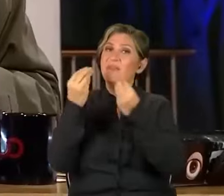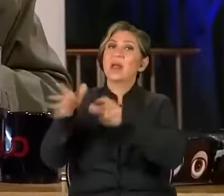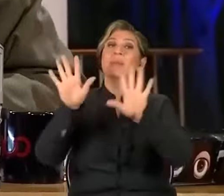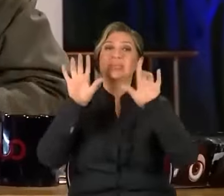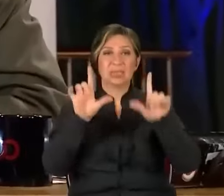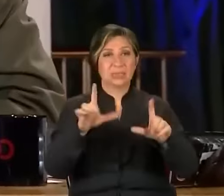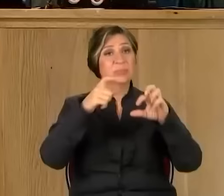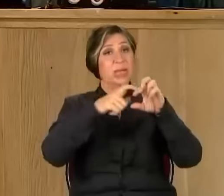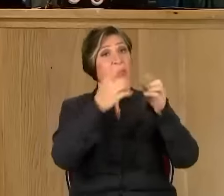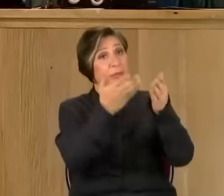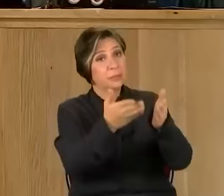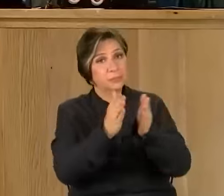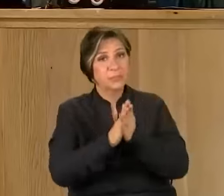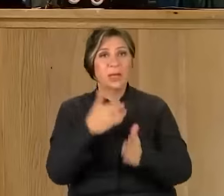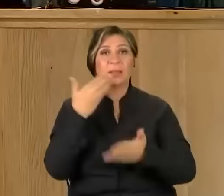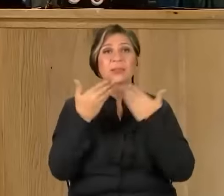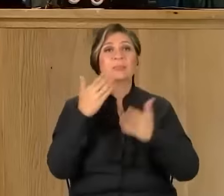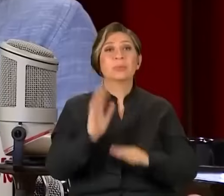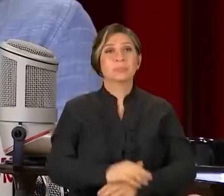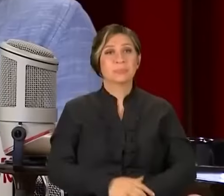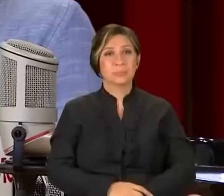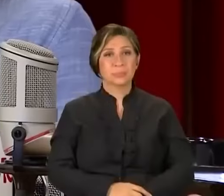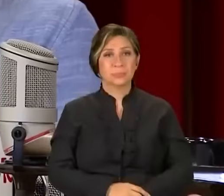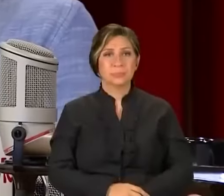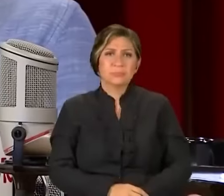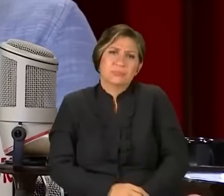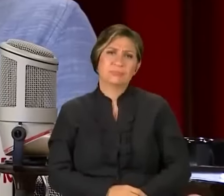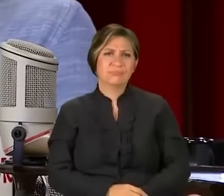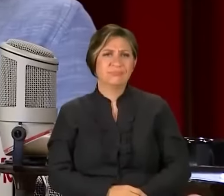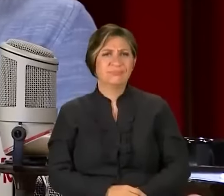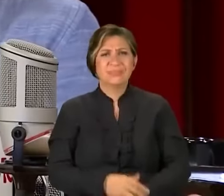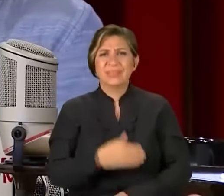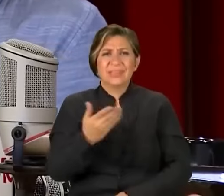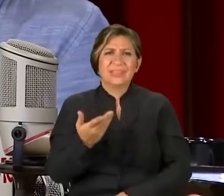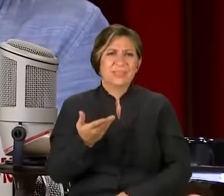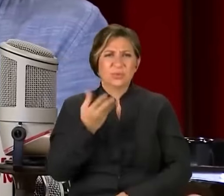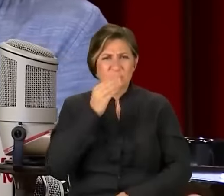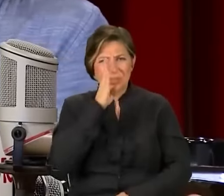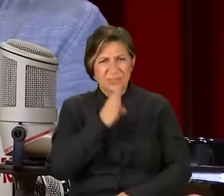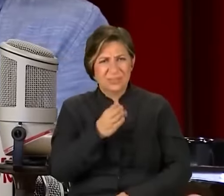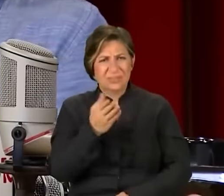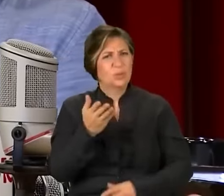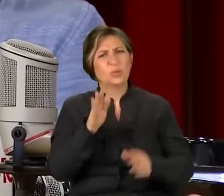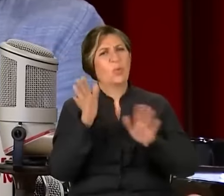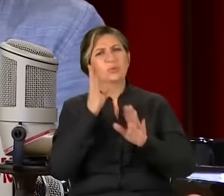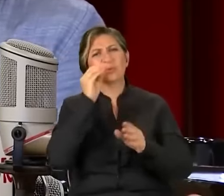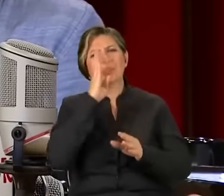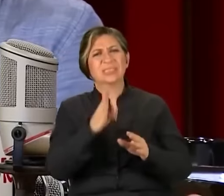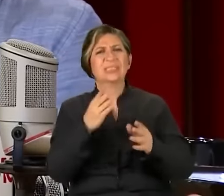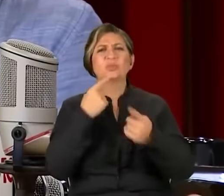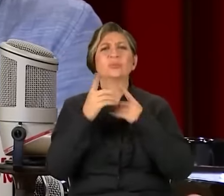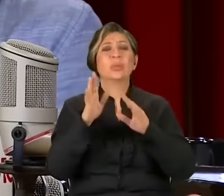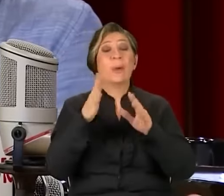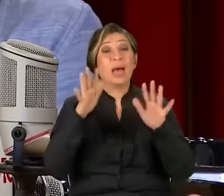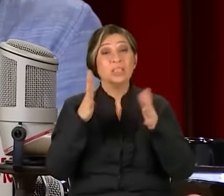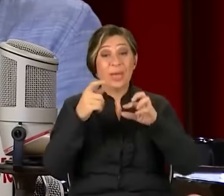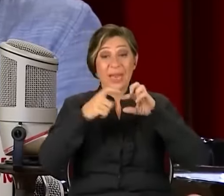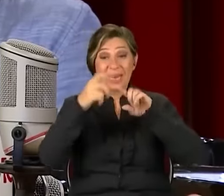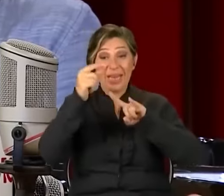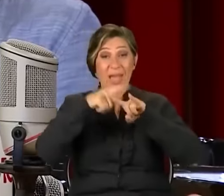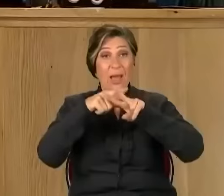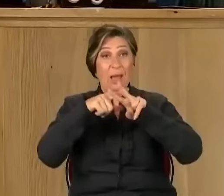lazım. Rihanna buyursunlar. Anlatmayayım. Niye? Yok. Niye? Çok mu ciddi bir şeyler? Yok, çok ciddi şeyler söylemeyeceğim. Acaba